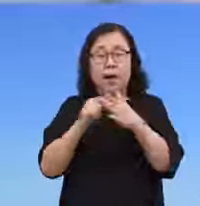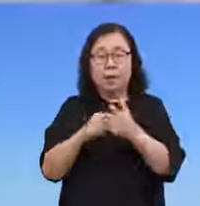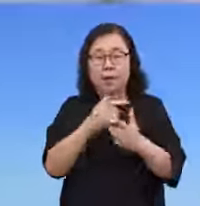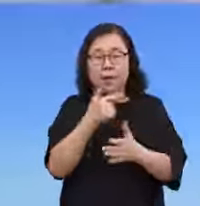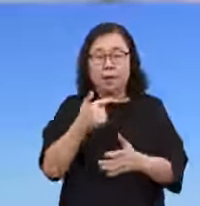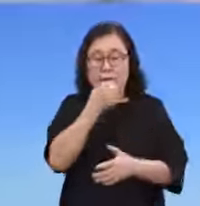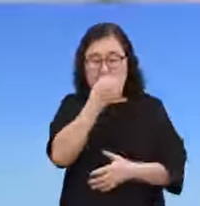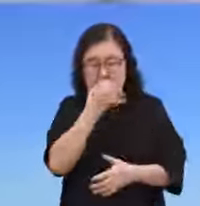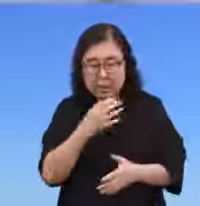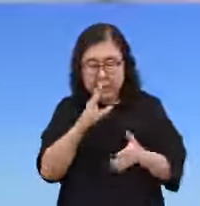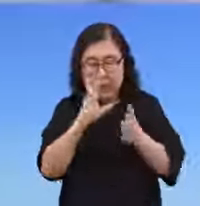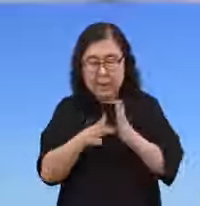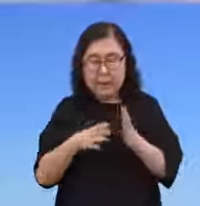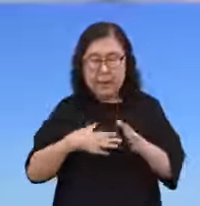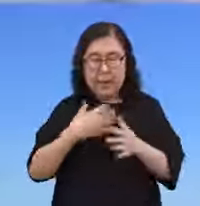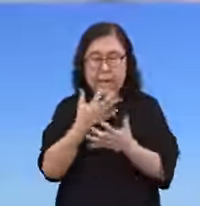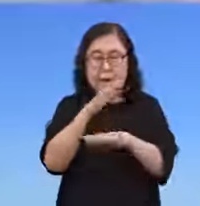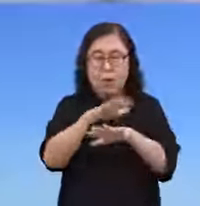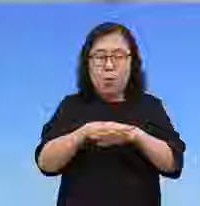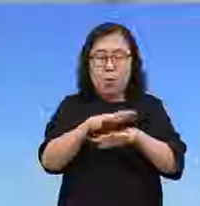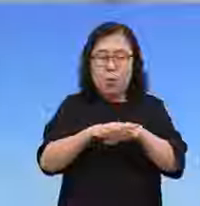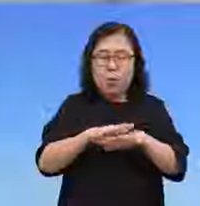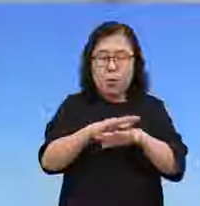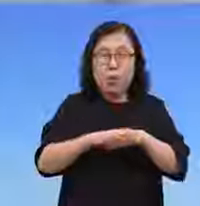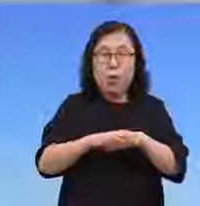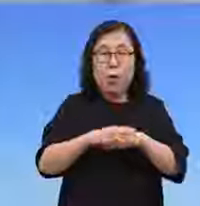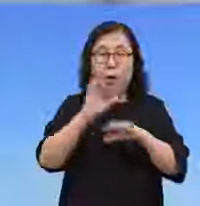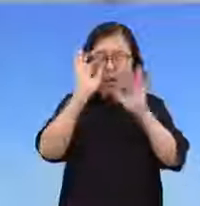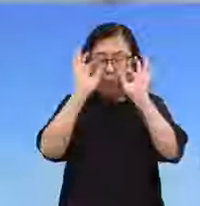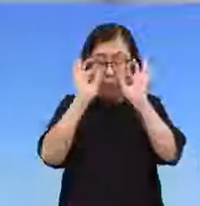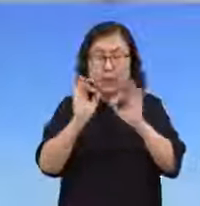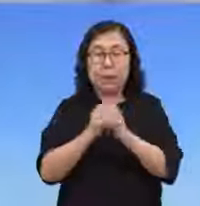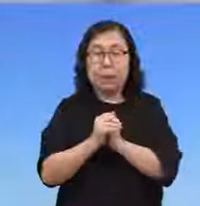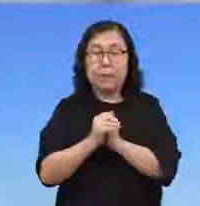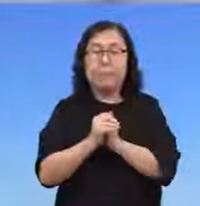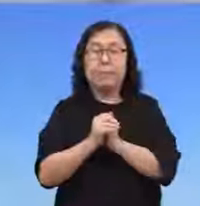너무 마음이 힘들고 먹먹할 때 제 원고에 보니까 이런 내용이 있더라고요.